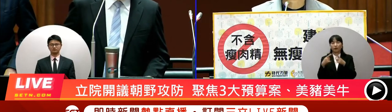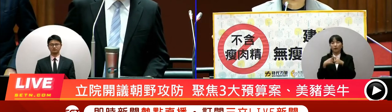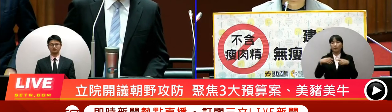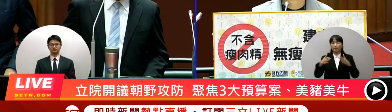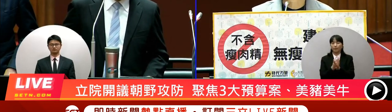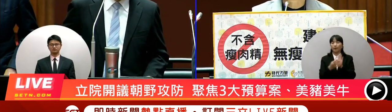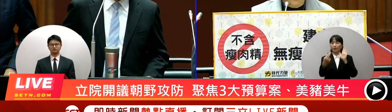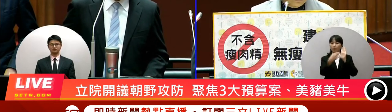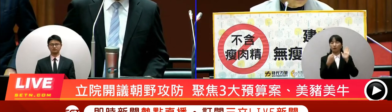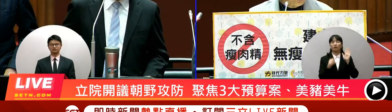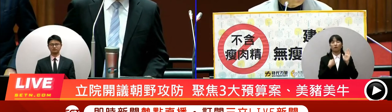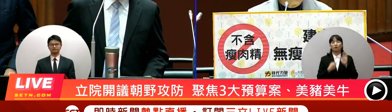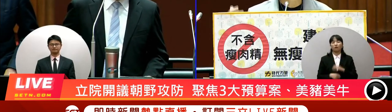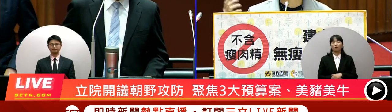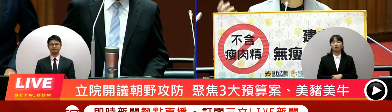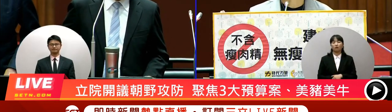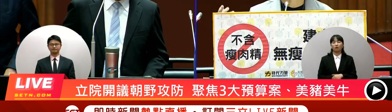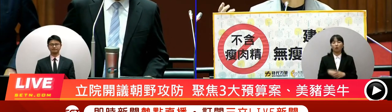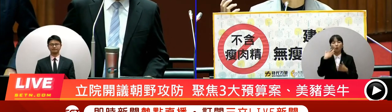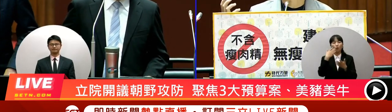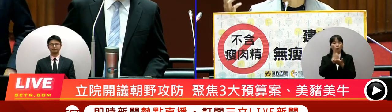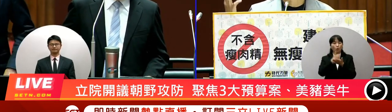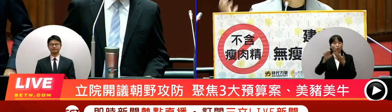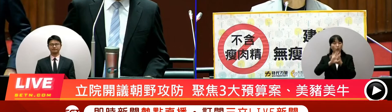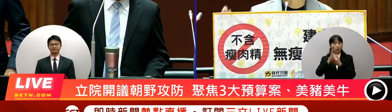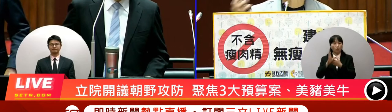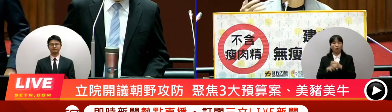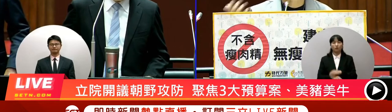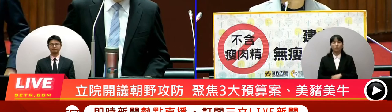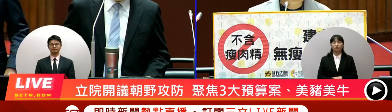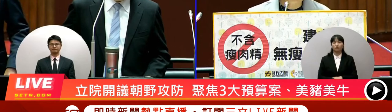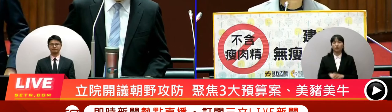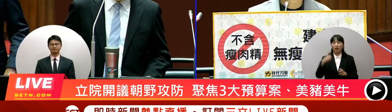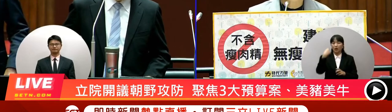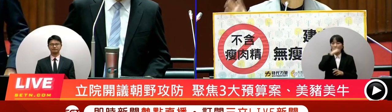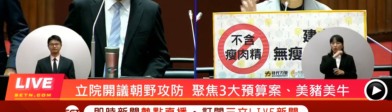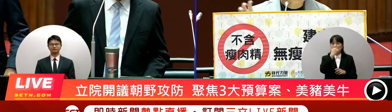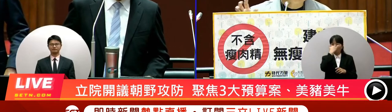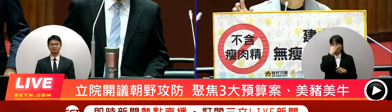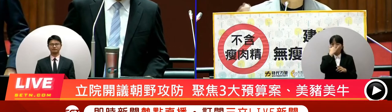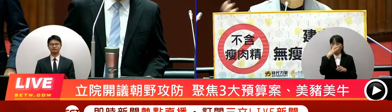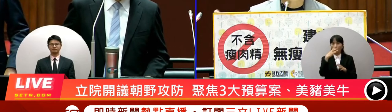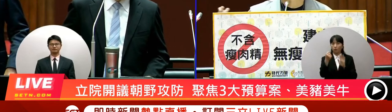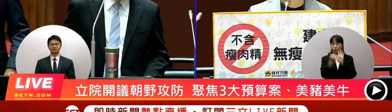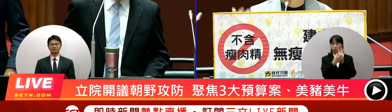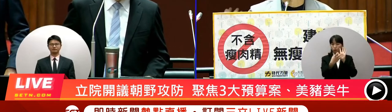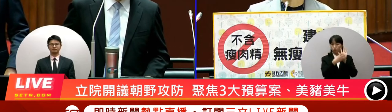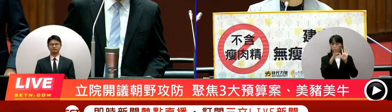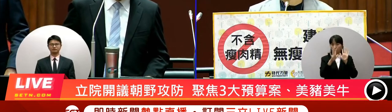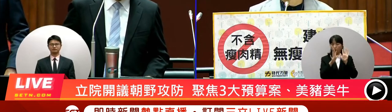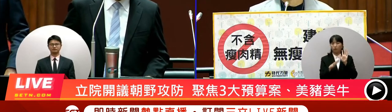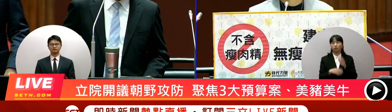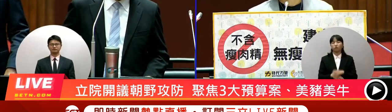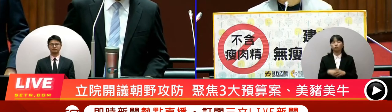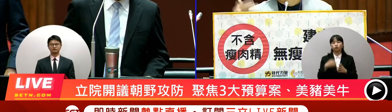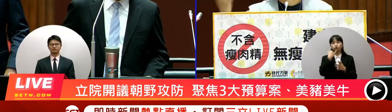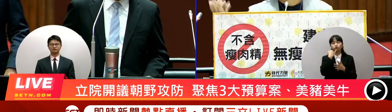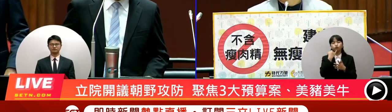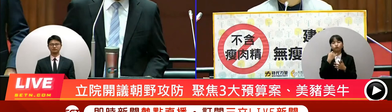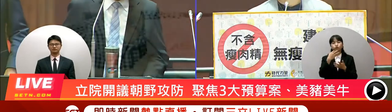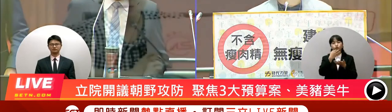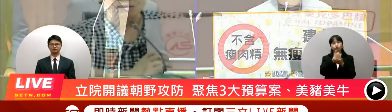上去看。啊，甚至我们出口的哈，出口的台湾猪有这个标章，搞不好也更容易